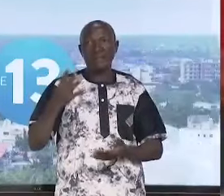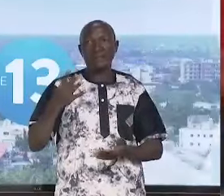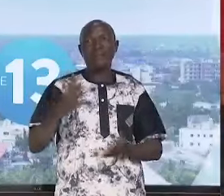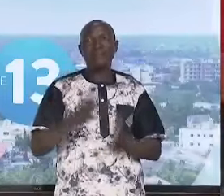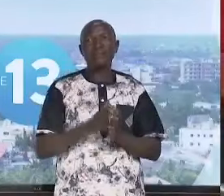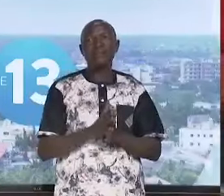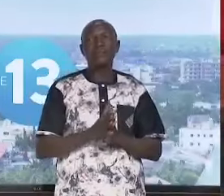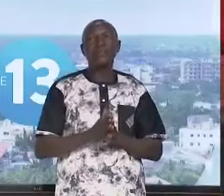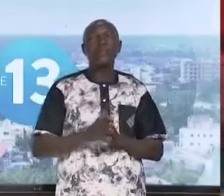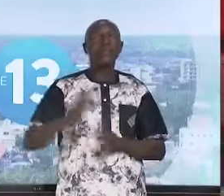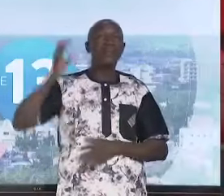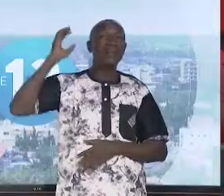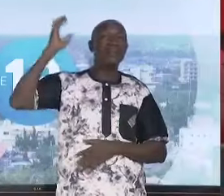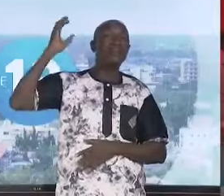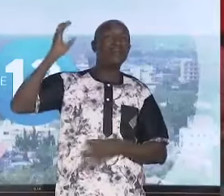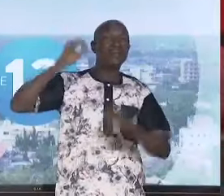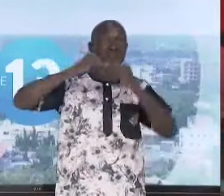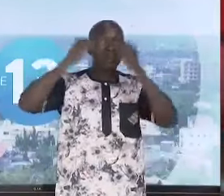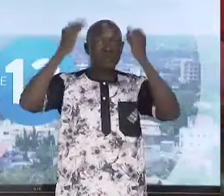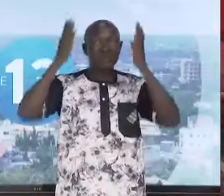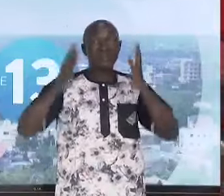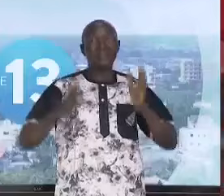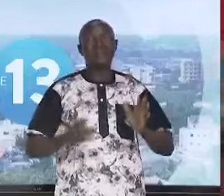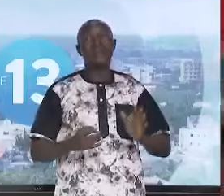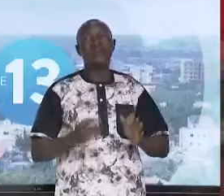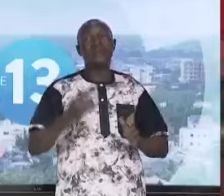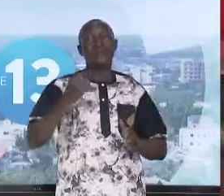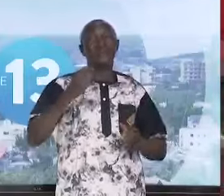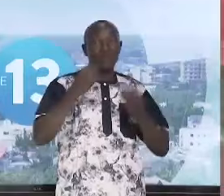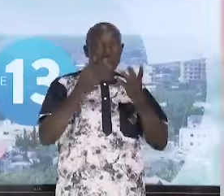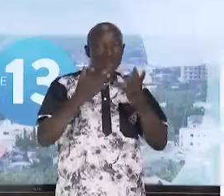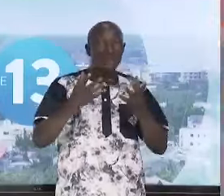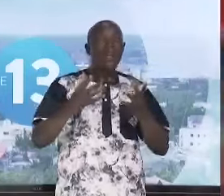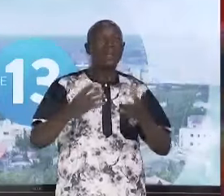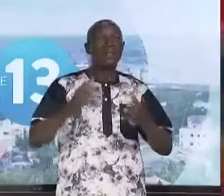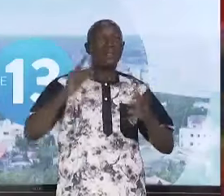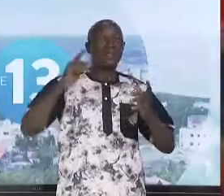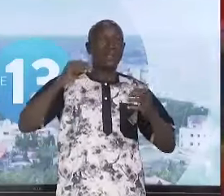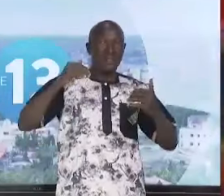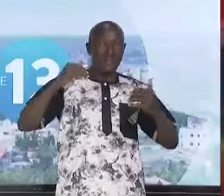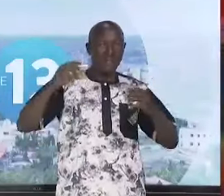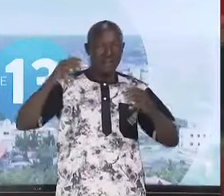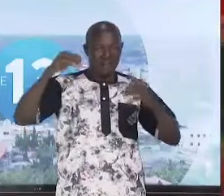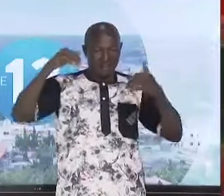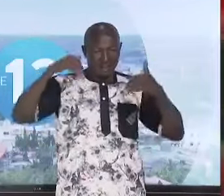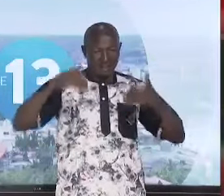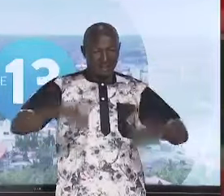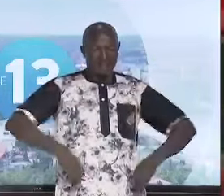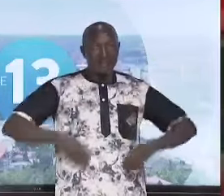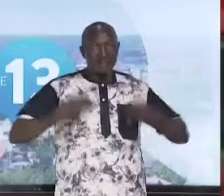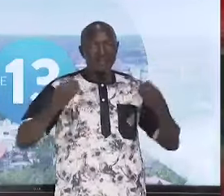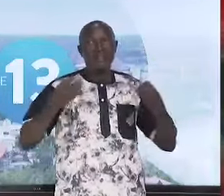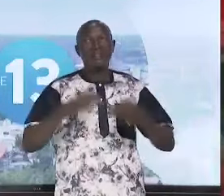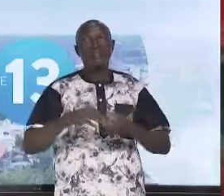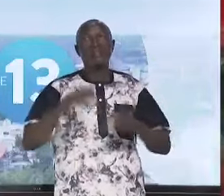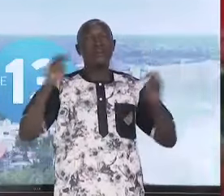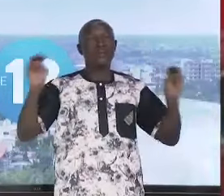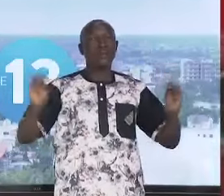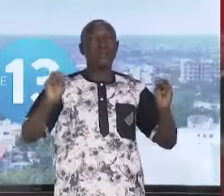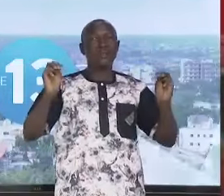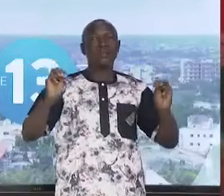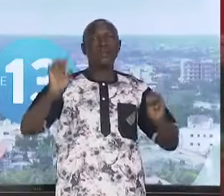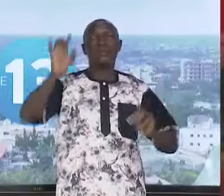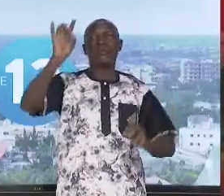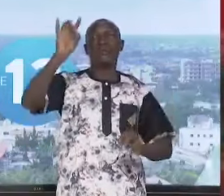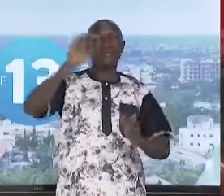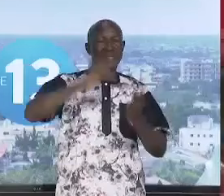était essentiellement pour donner d'abord la tenue des Koundé qui aura lieu la veille de l'ascension, c'est le mercredi 8 mai